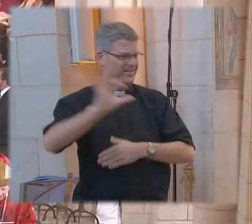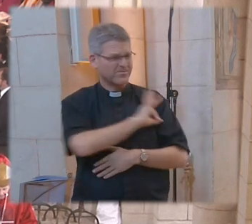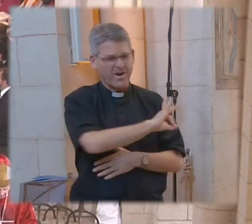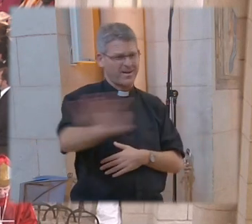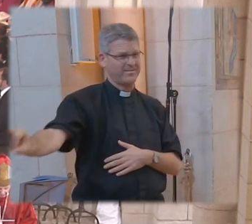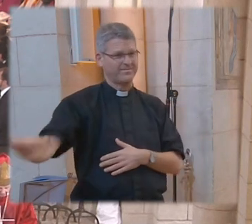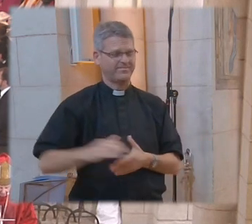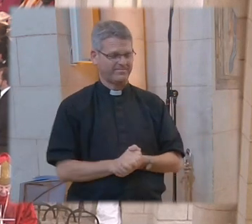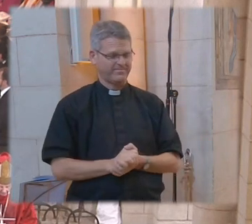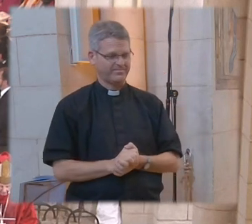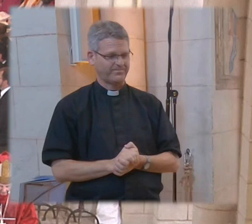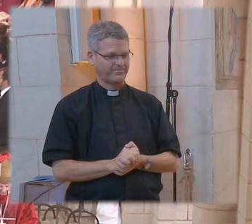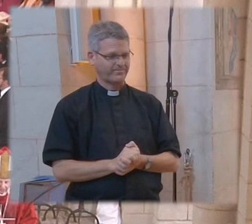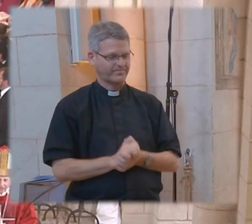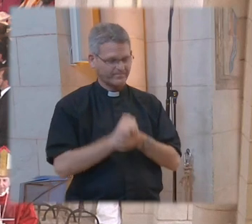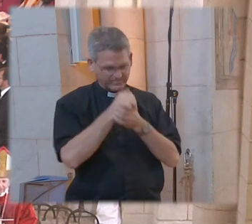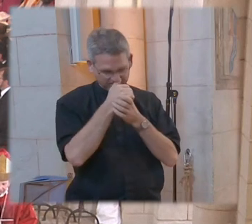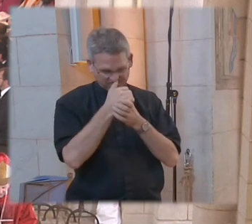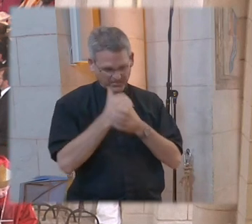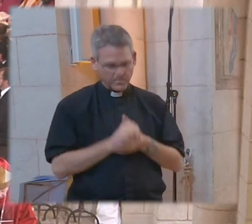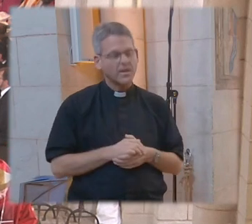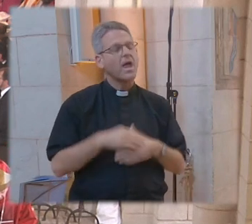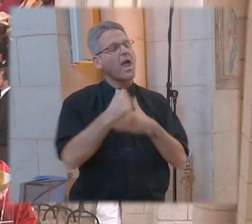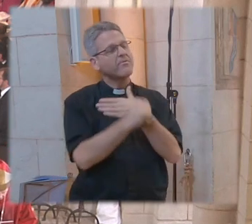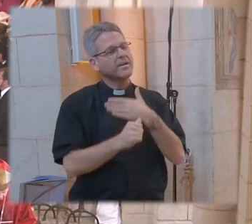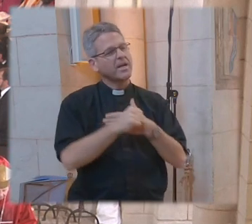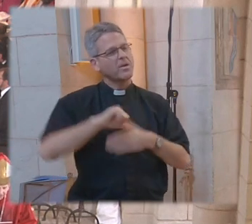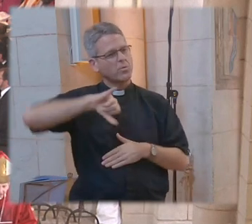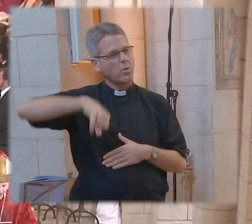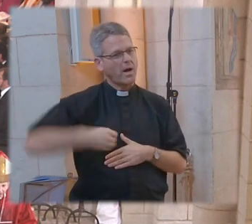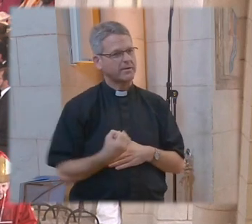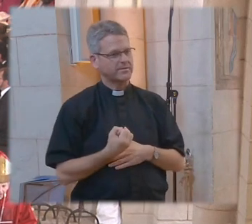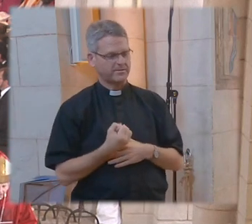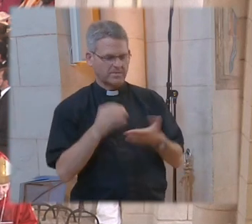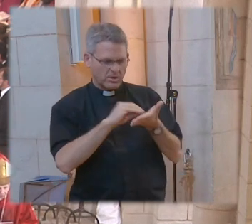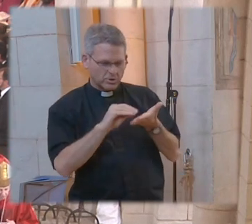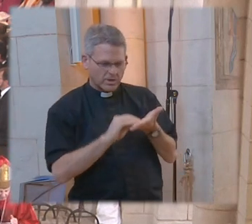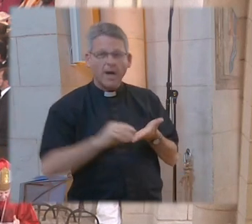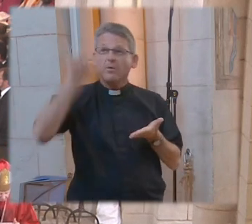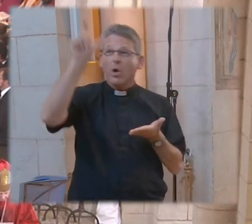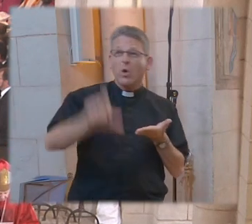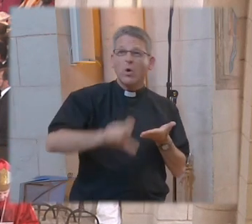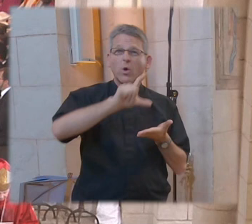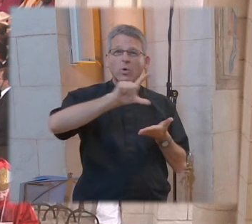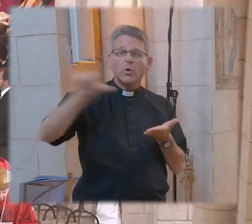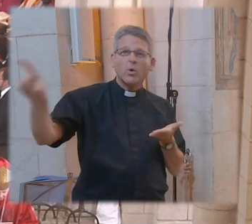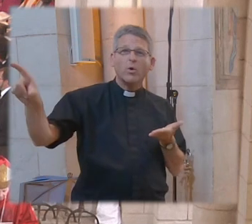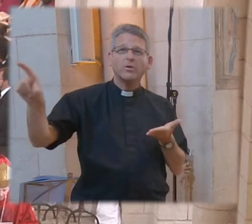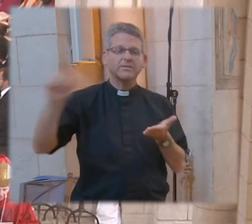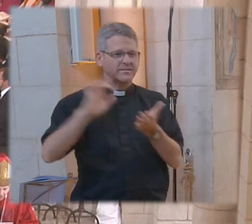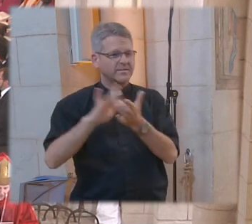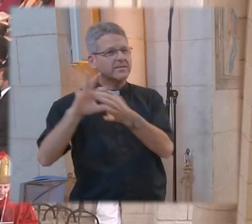Der Evangelist Johannes verdichtet das Geheimnis des Kreuzes Jesu Christi in dem wunderbaren